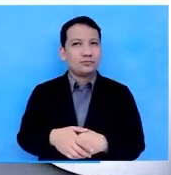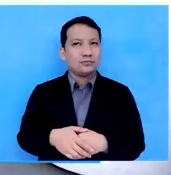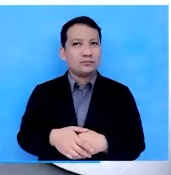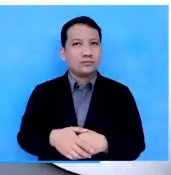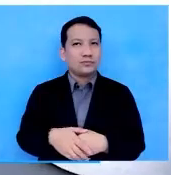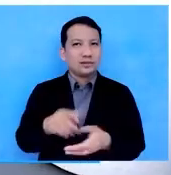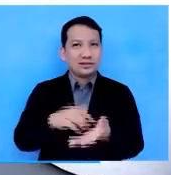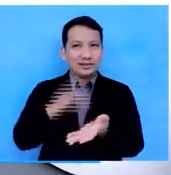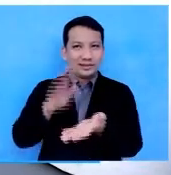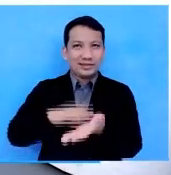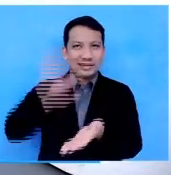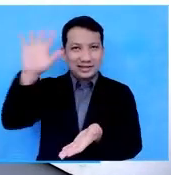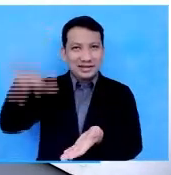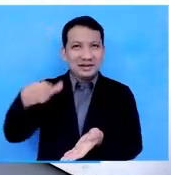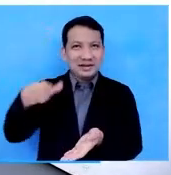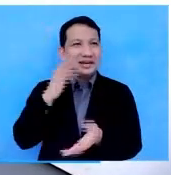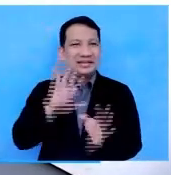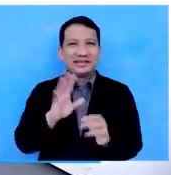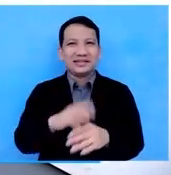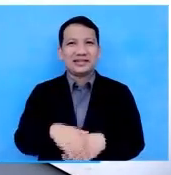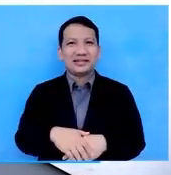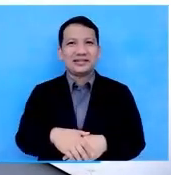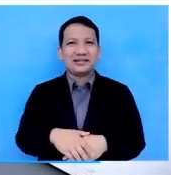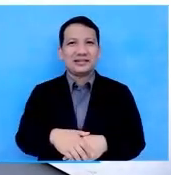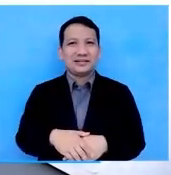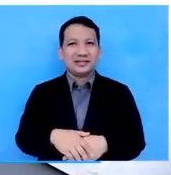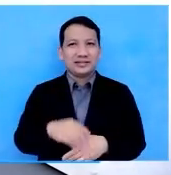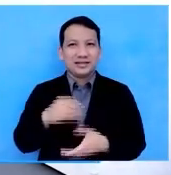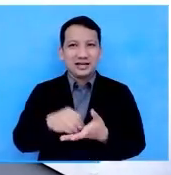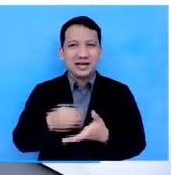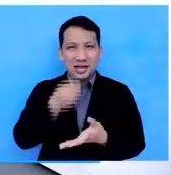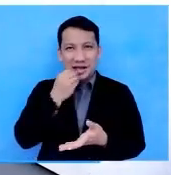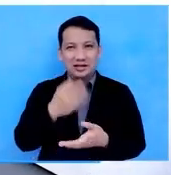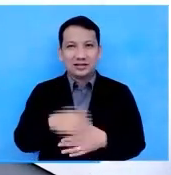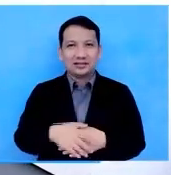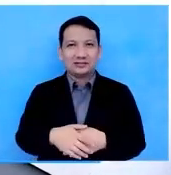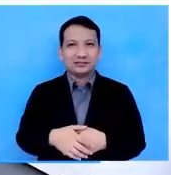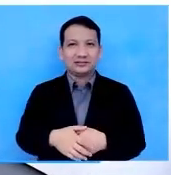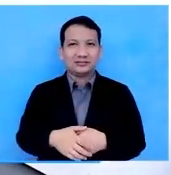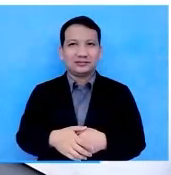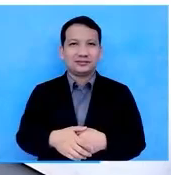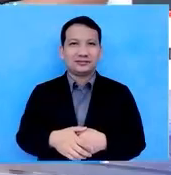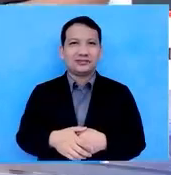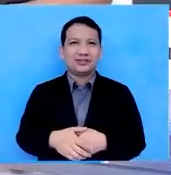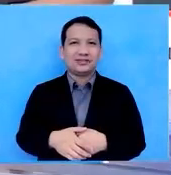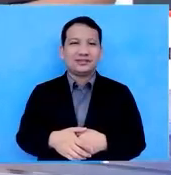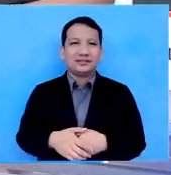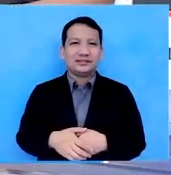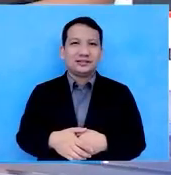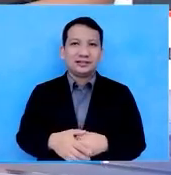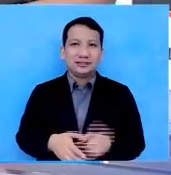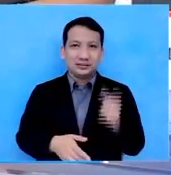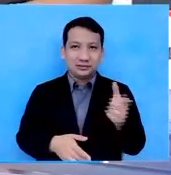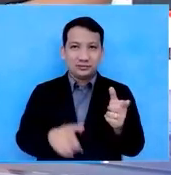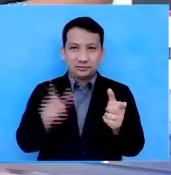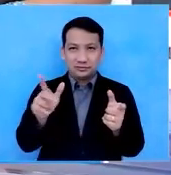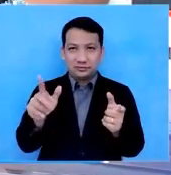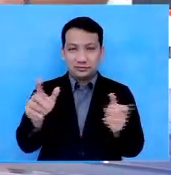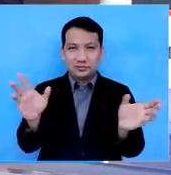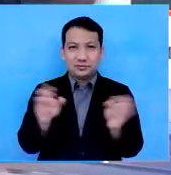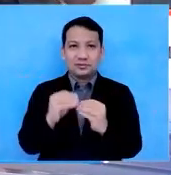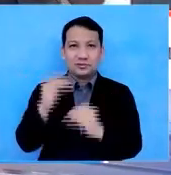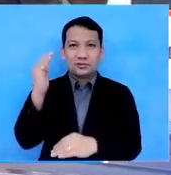na kinakain. Kinakain. Oh. Dapat naman ang cake, kinakain talaga. Oo, tama naman. So, 2023, ano nga ba yung